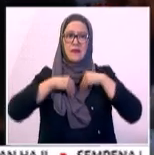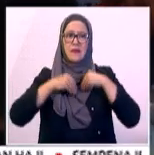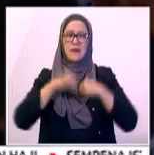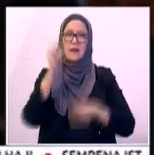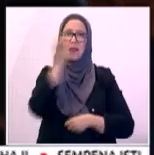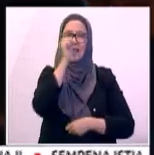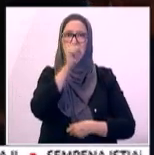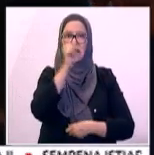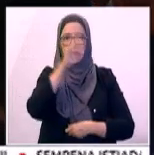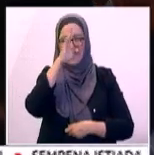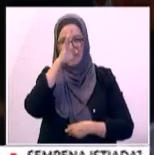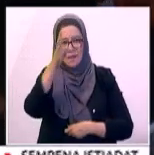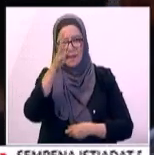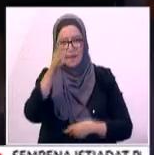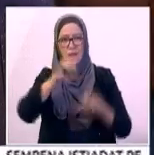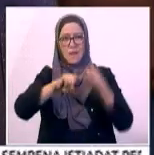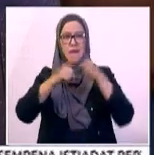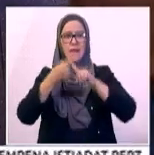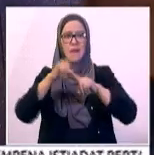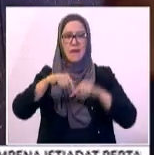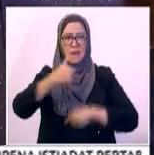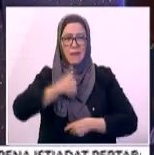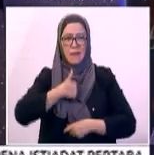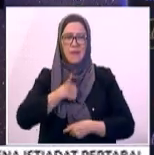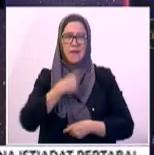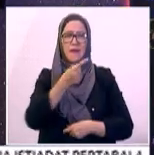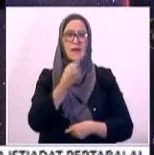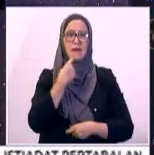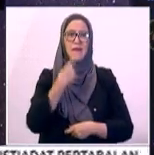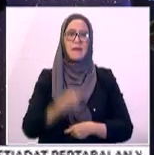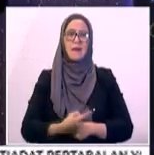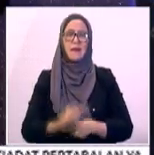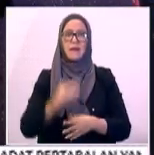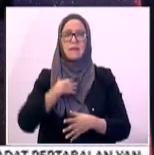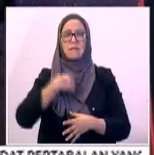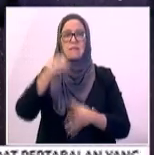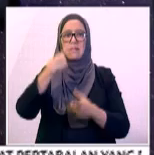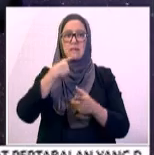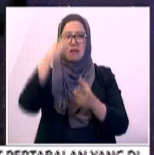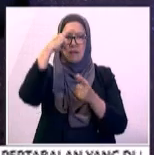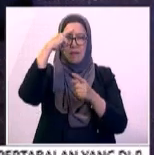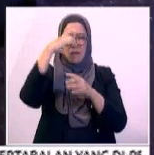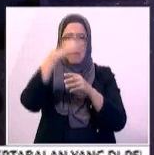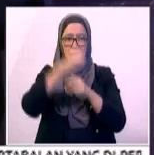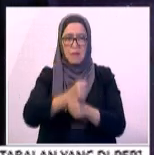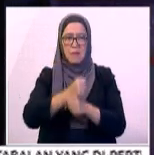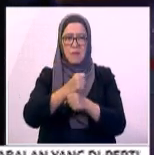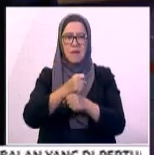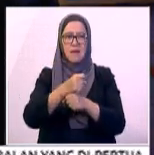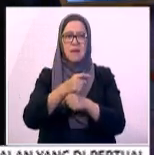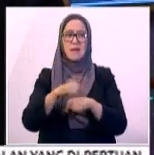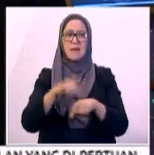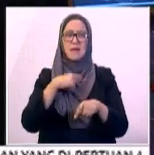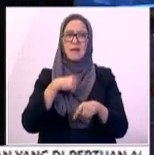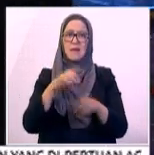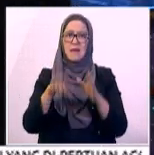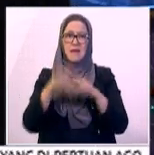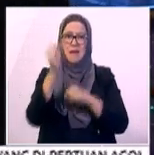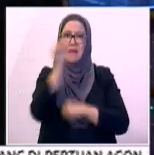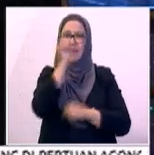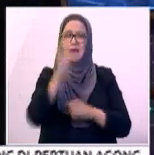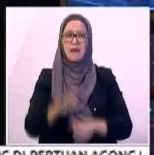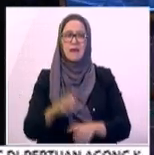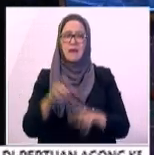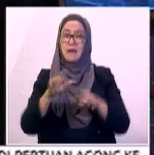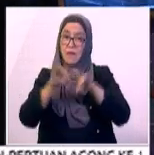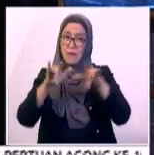sendiri, Hidan nekat mengurak langkah dengan bergelar artis rakaman sulung di bawah label Awal Music Entertainment. Hidan